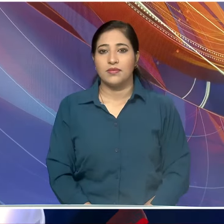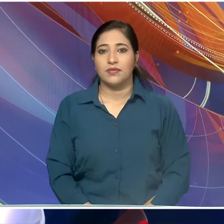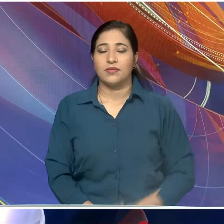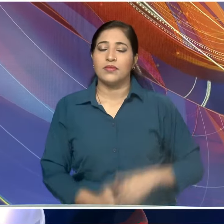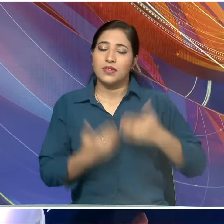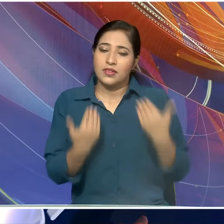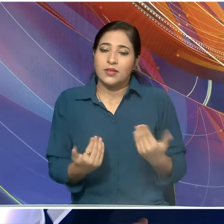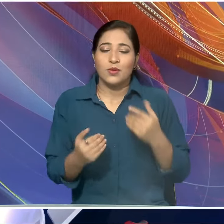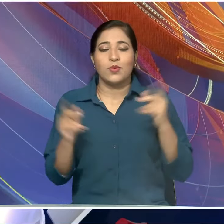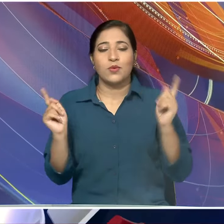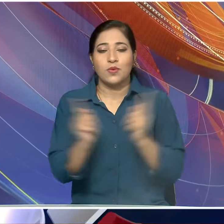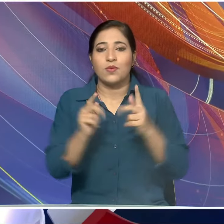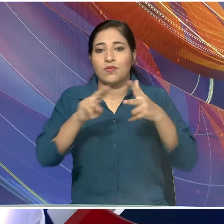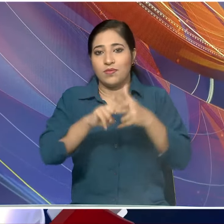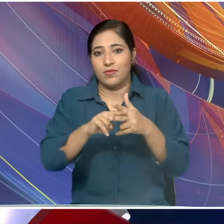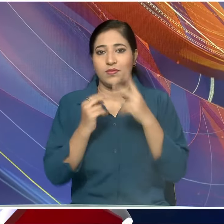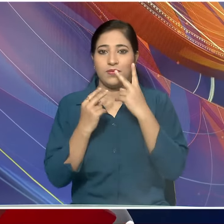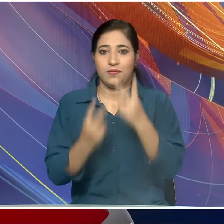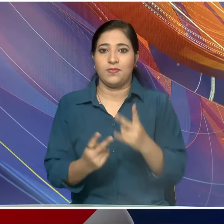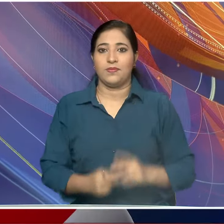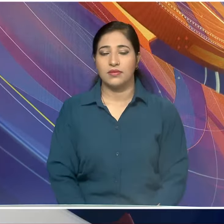फिलहाल वक्त छोटे से ब्रेक का,